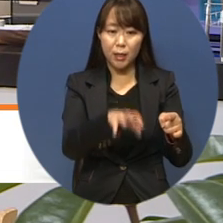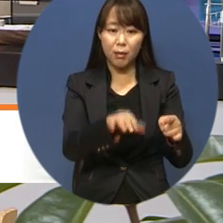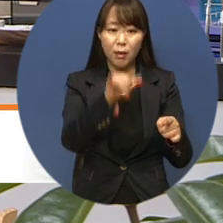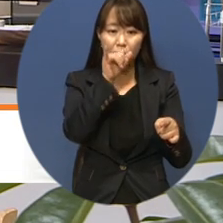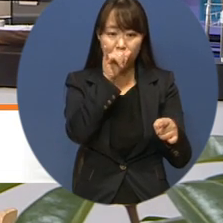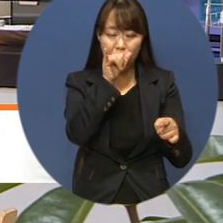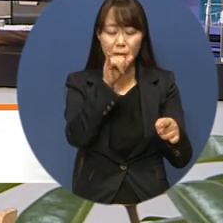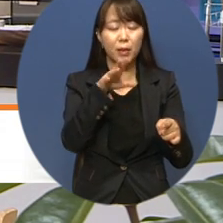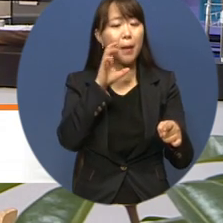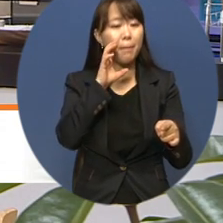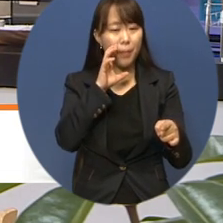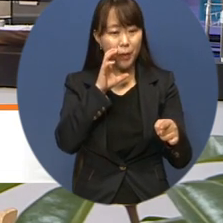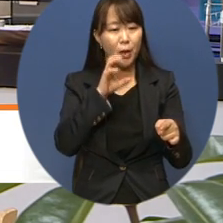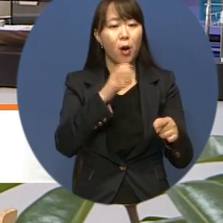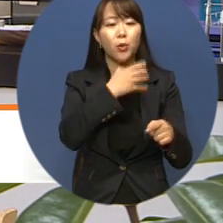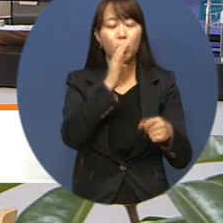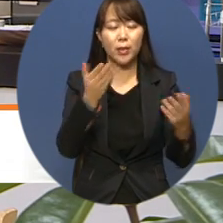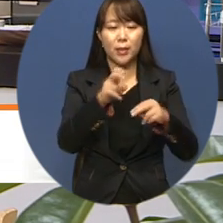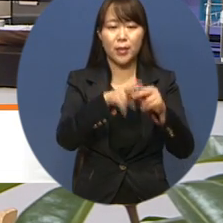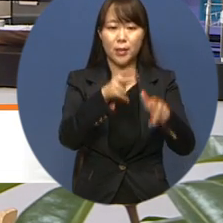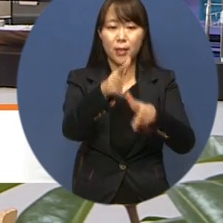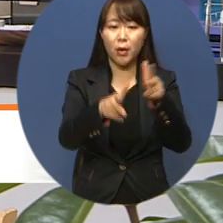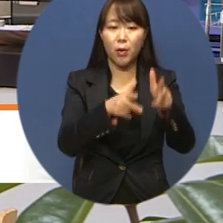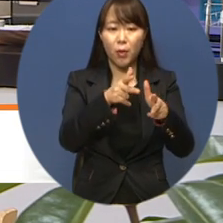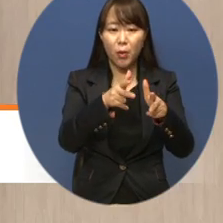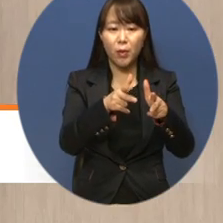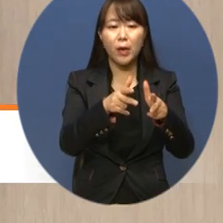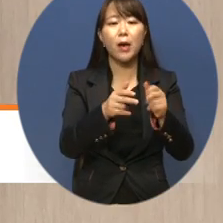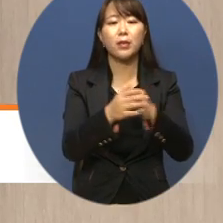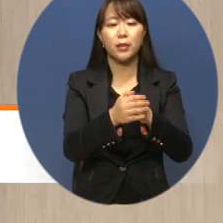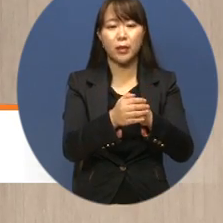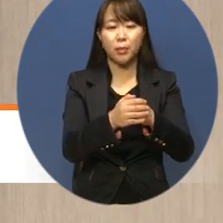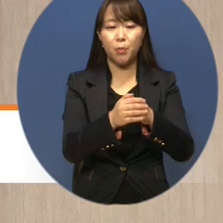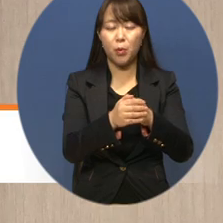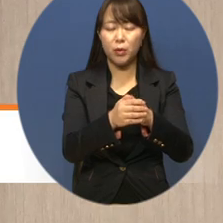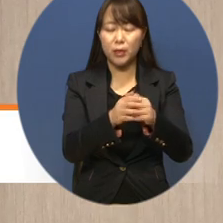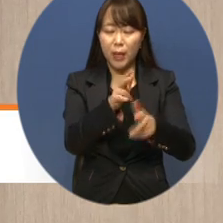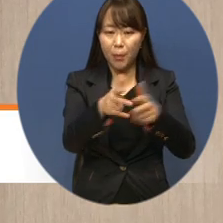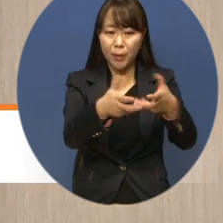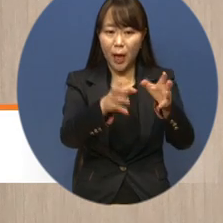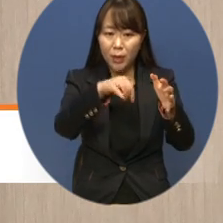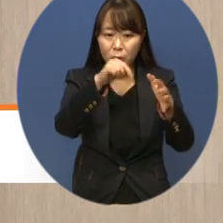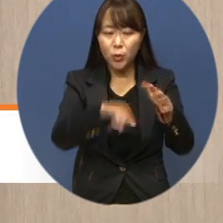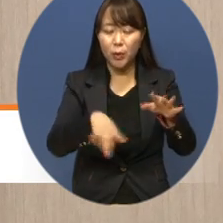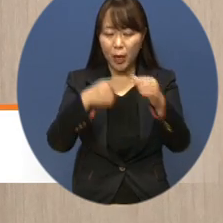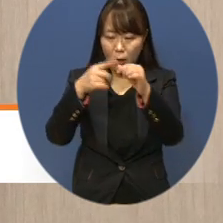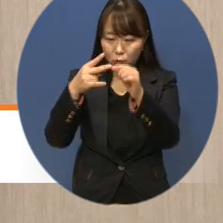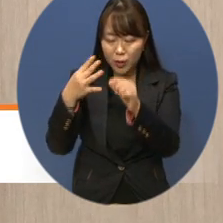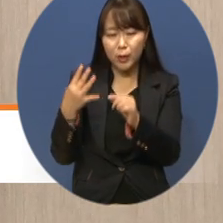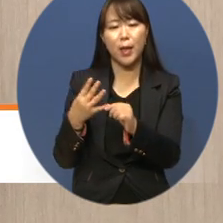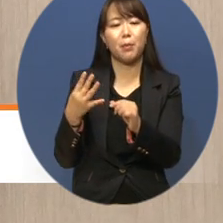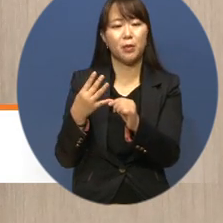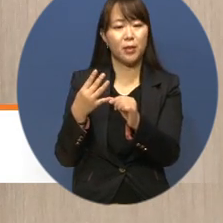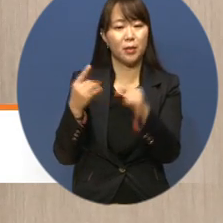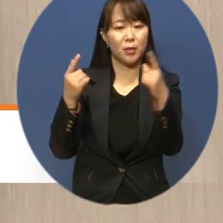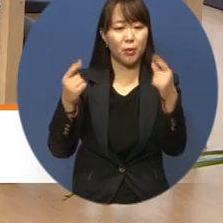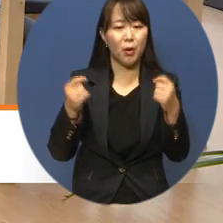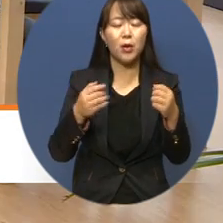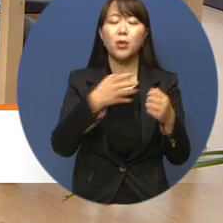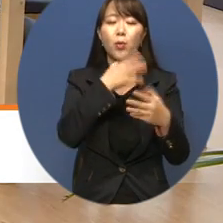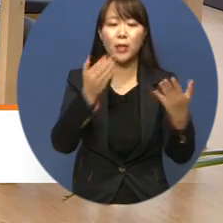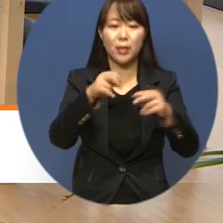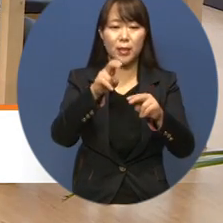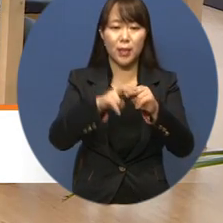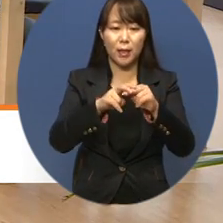로비에 위치한 카페는 노인 일자리 사업 시장형 사업단에서 네 번째로 문을 연 실버 카페로 노인